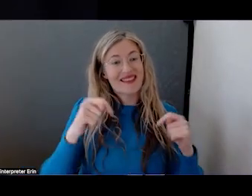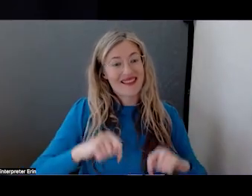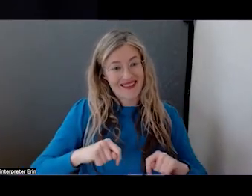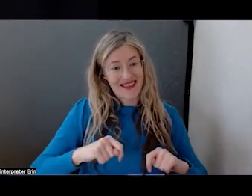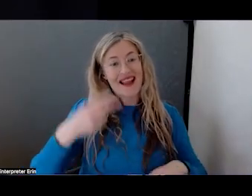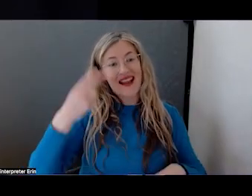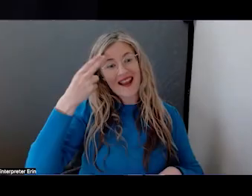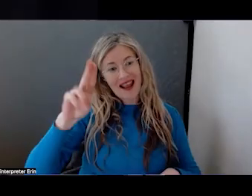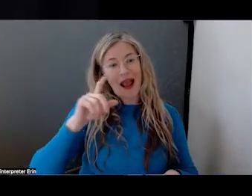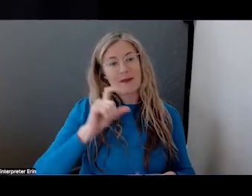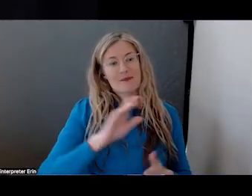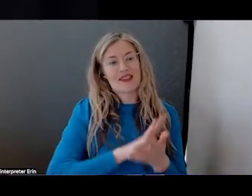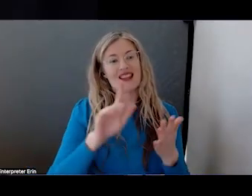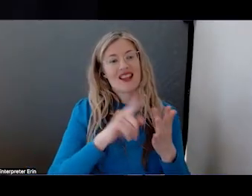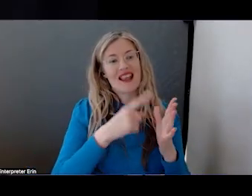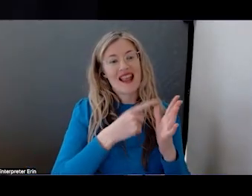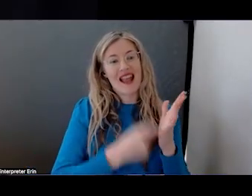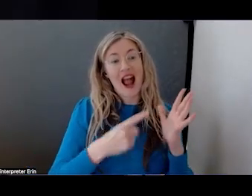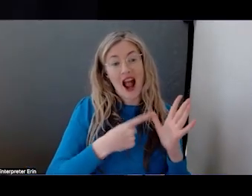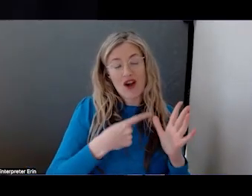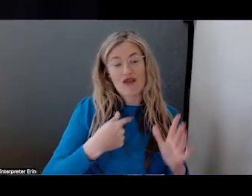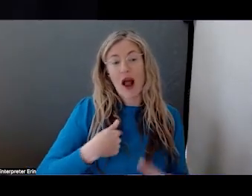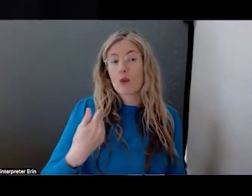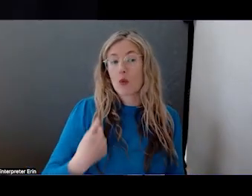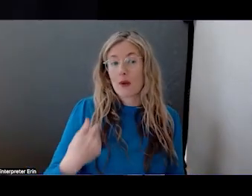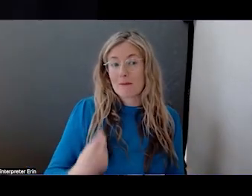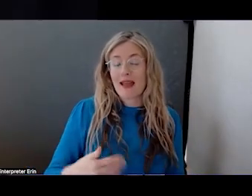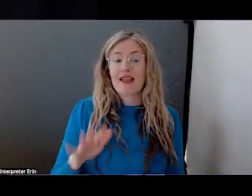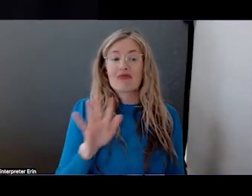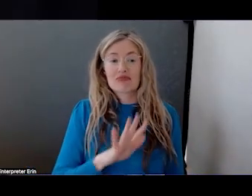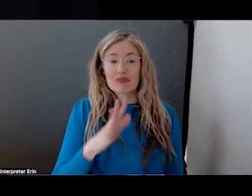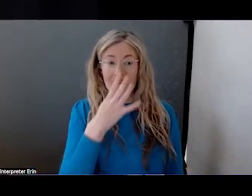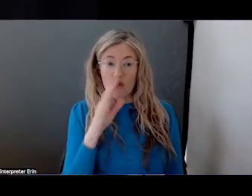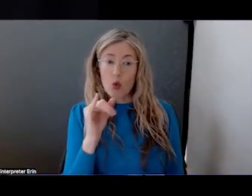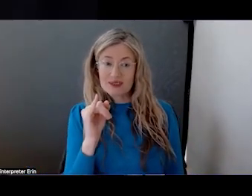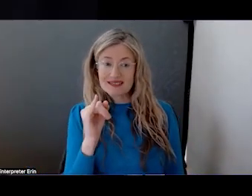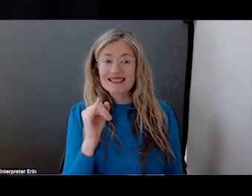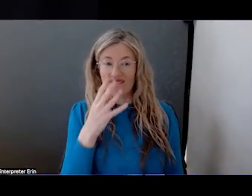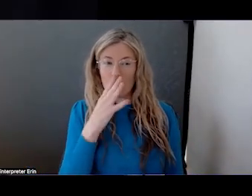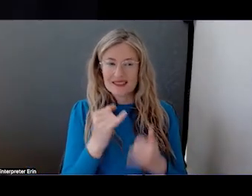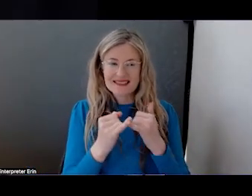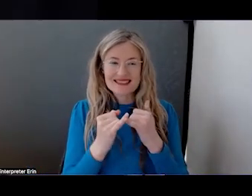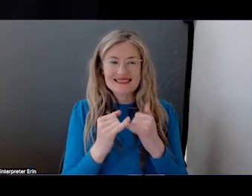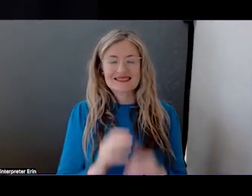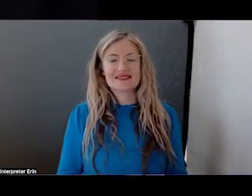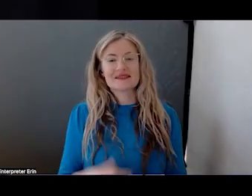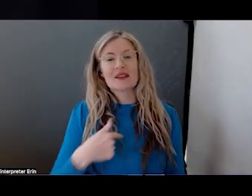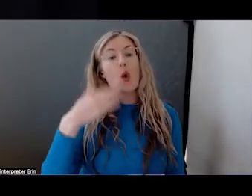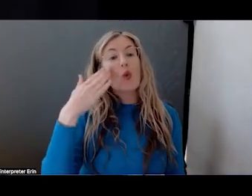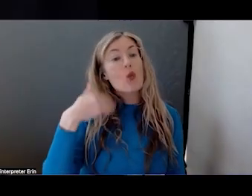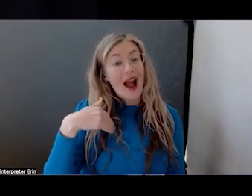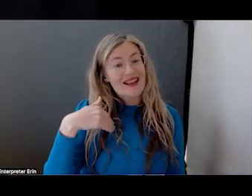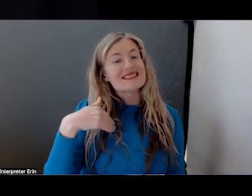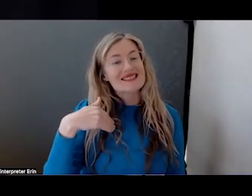Chiara donna, Organtini. I'm a 60 anni, woman in my sono 40s. bianca, I'm caucasica, white, capelli Caucasian. arancioni